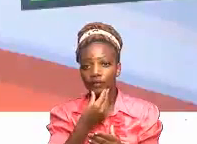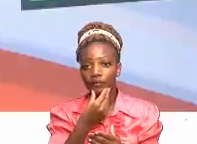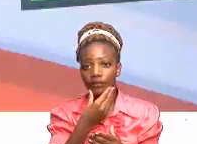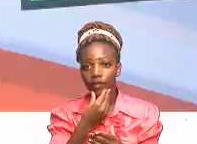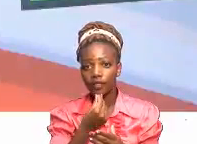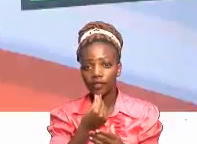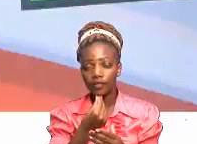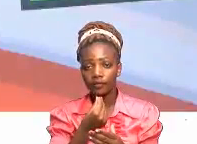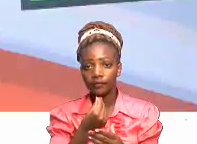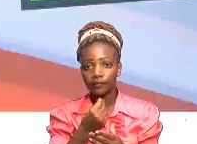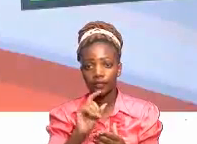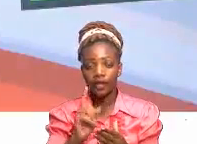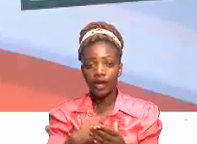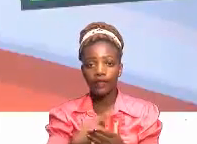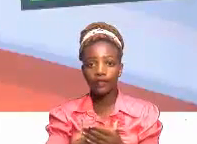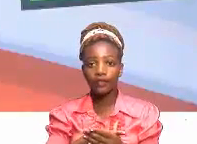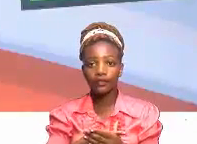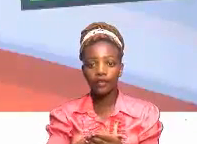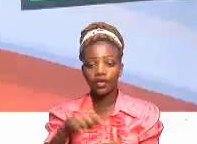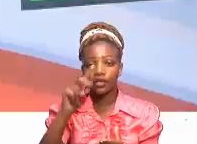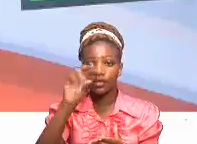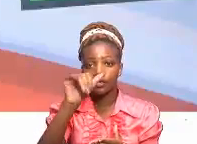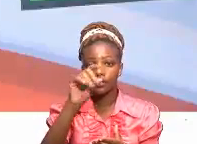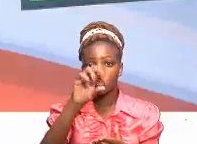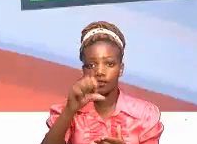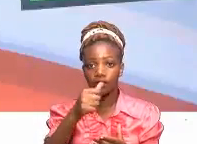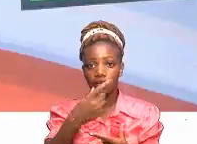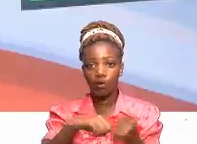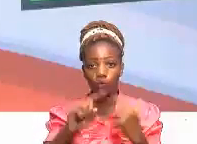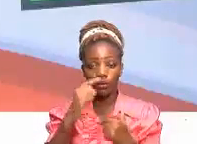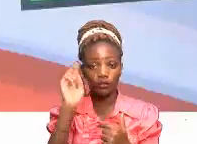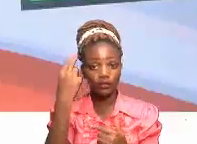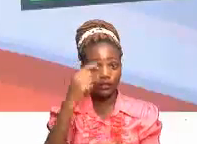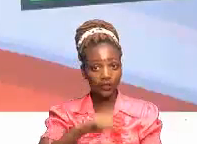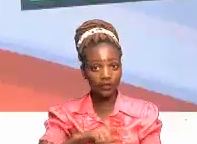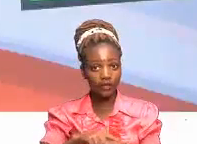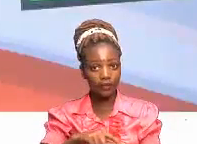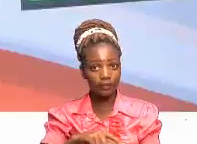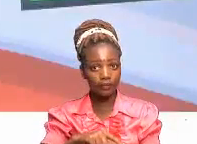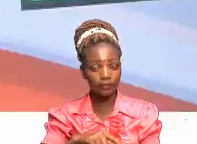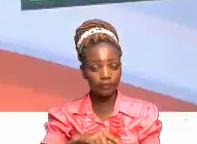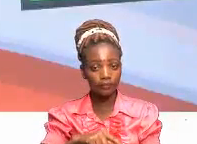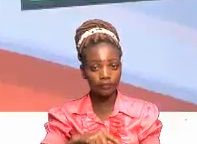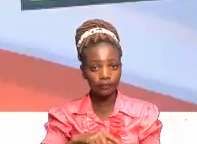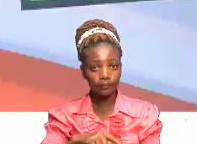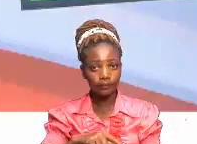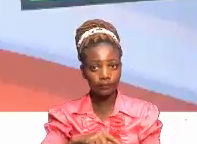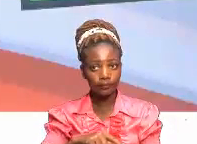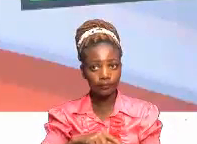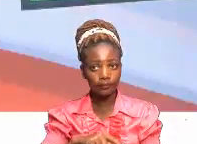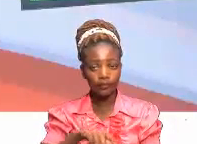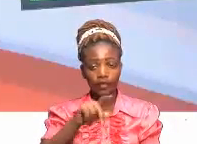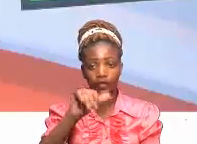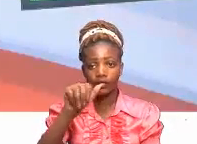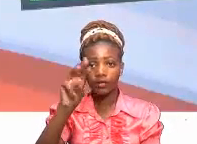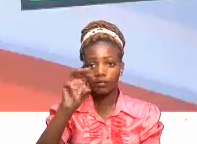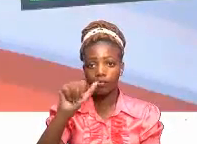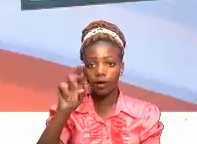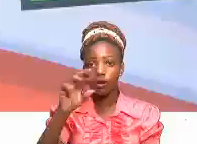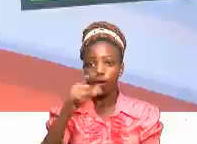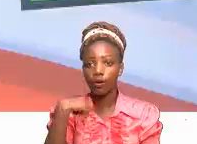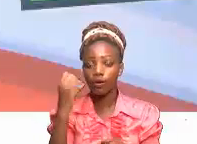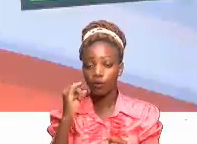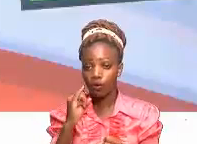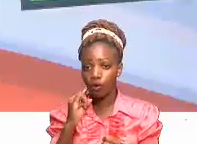bingwa wa dunia nishani ya shaba na bingwa mara pili wa mbio za nyika Geoffrey Kimoro aliyemaliza wa pili kwa